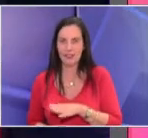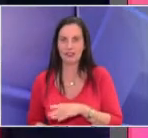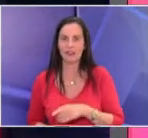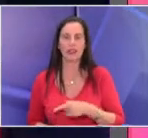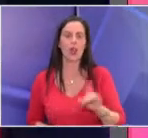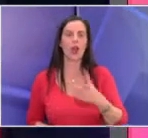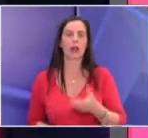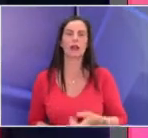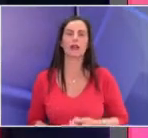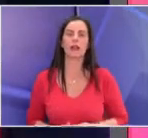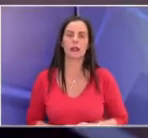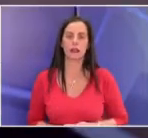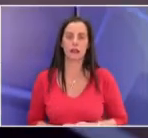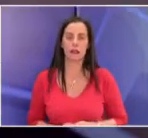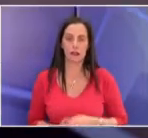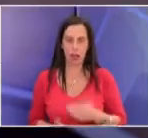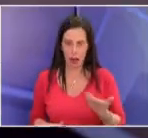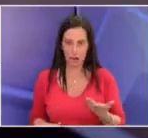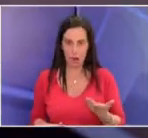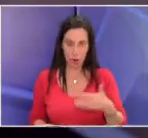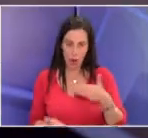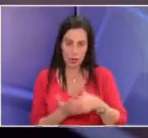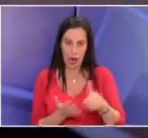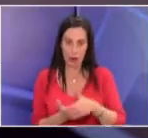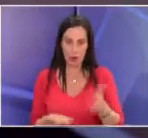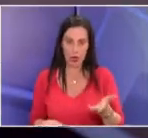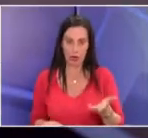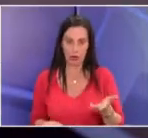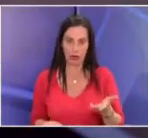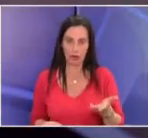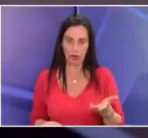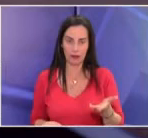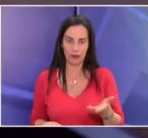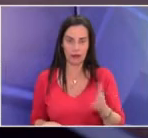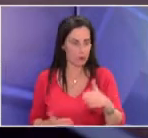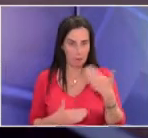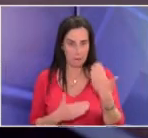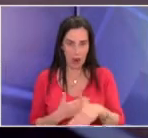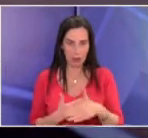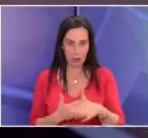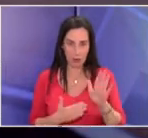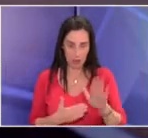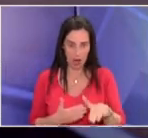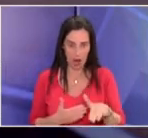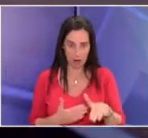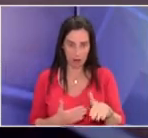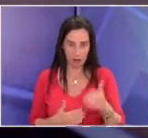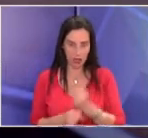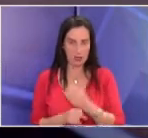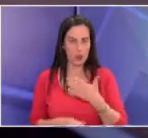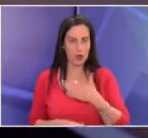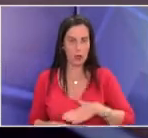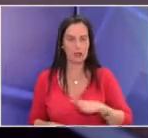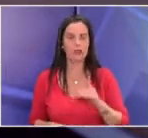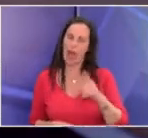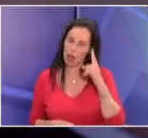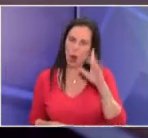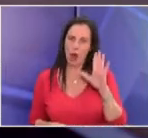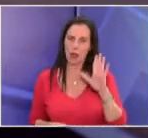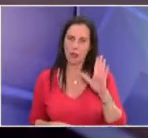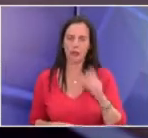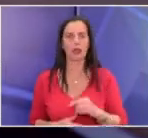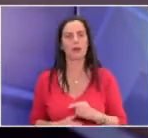שישוחררו כ-1,000 אסירים. בדקתי, המספרים לא נעצרים ב-1,000. וכנראה שיש איזושהי בעיה, כי זו הייתה החלטה